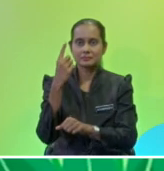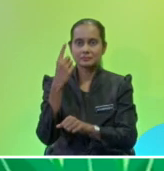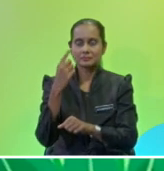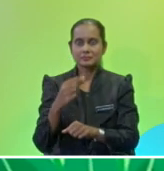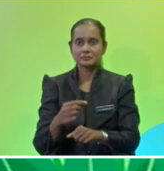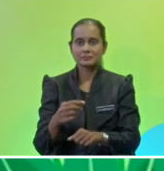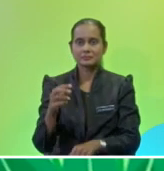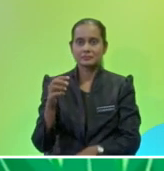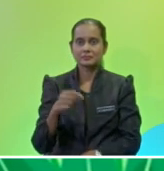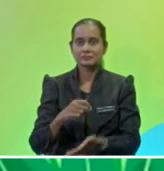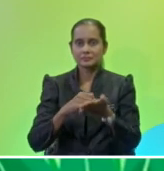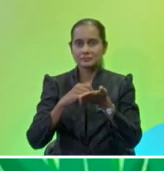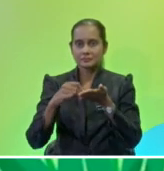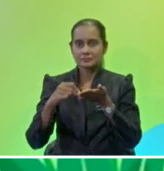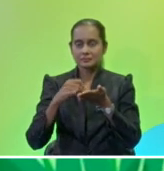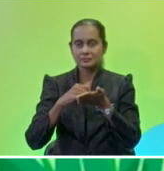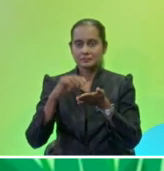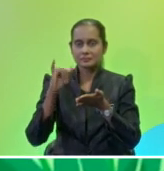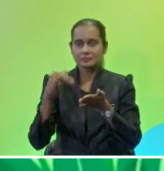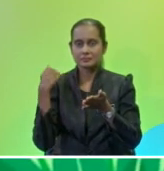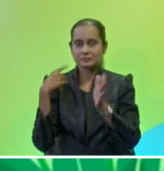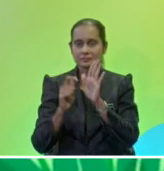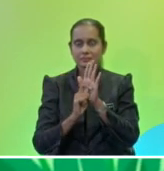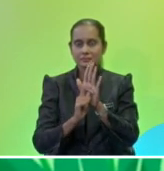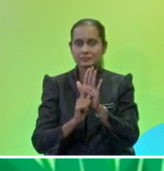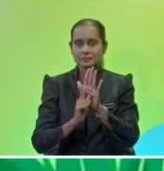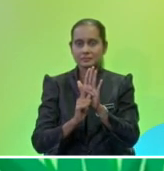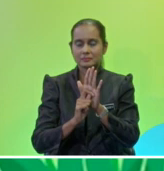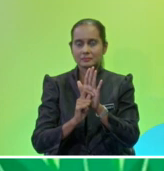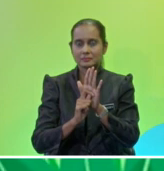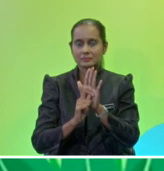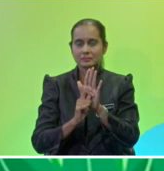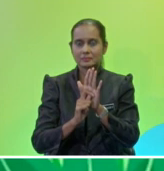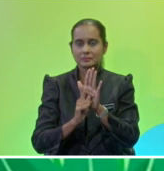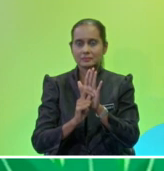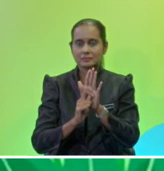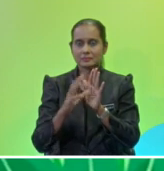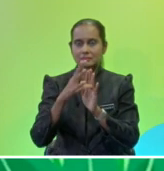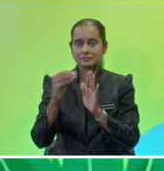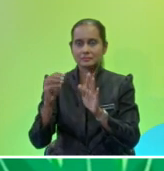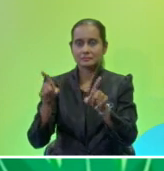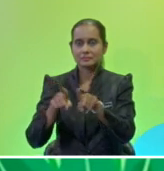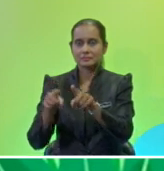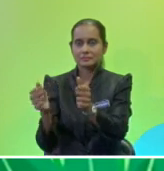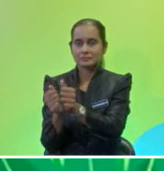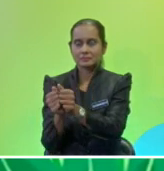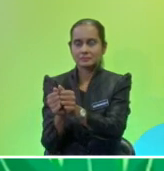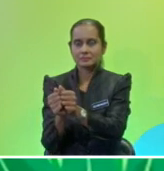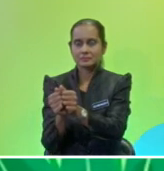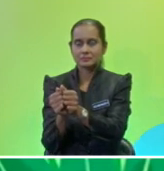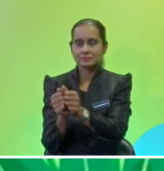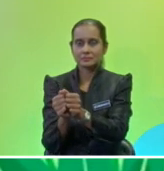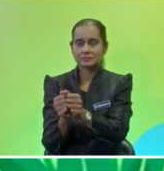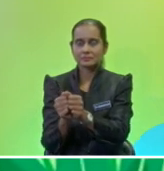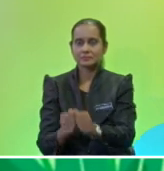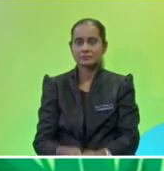tulisan yang ada tambah simbol tambah dan juga simbol sama dengan di mana situasi yang